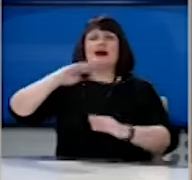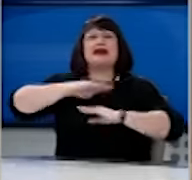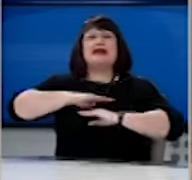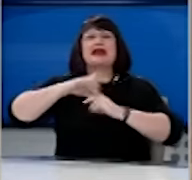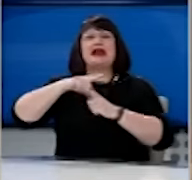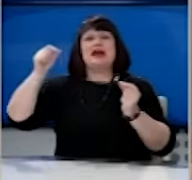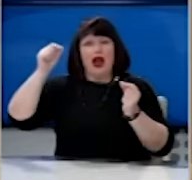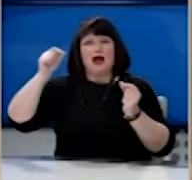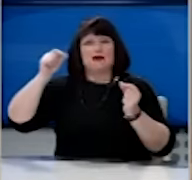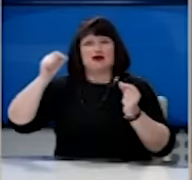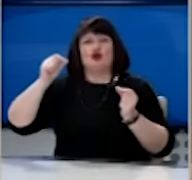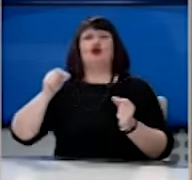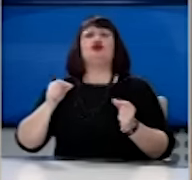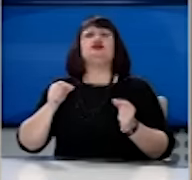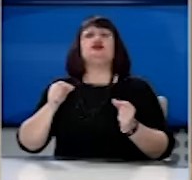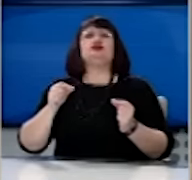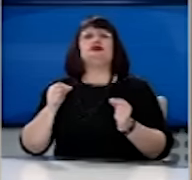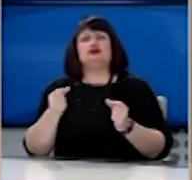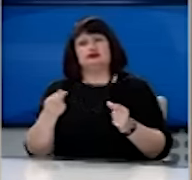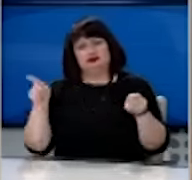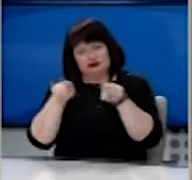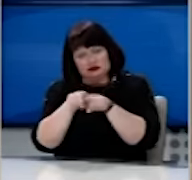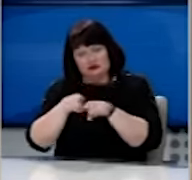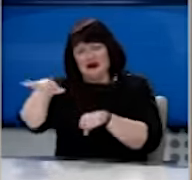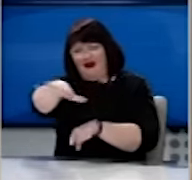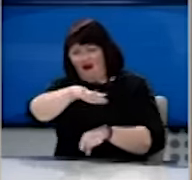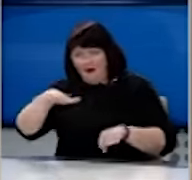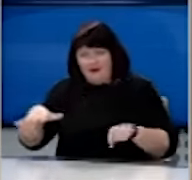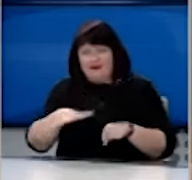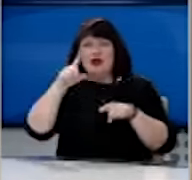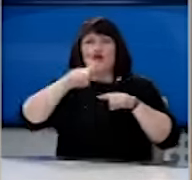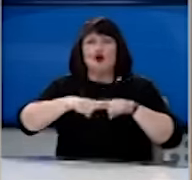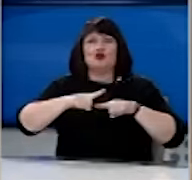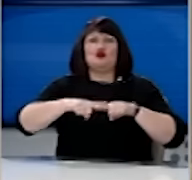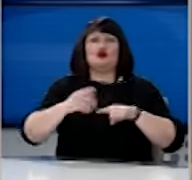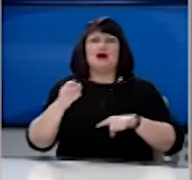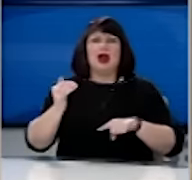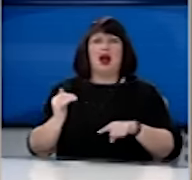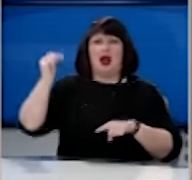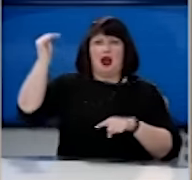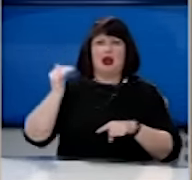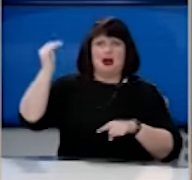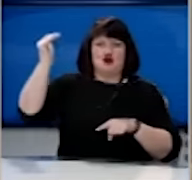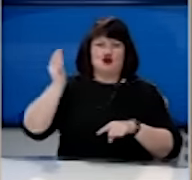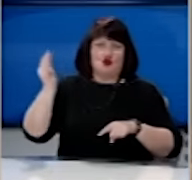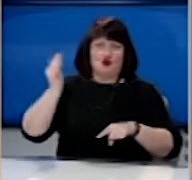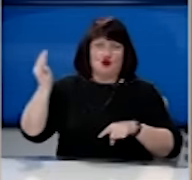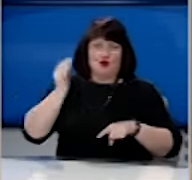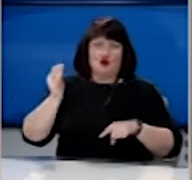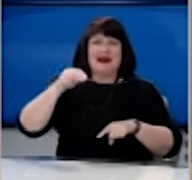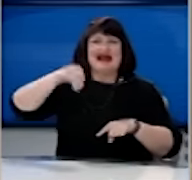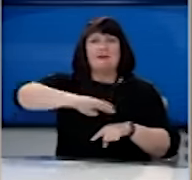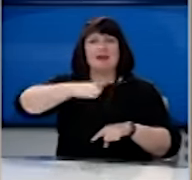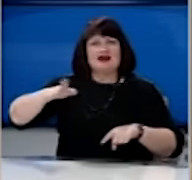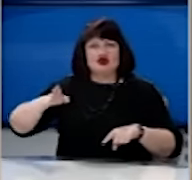και την συνεκμετάλλευση συνδιαχείριση στο Αιγαίο και στην Ανατολική Μεσόγειο προς όφελος των